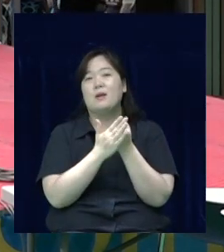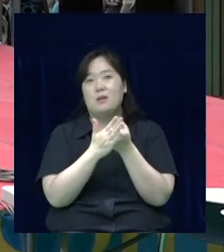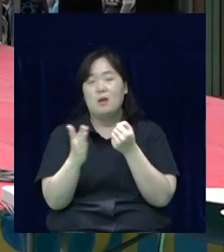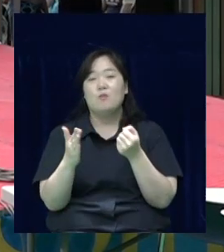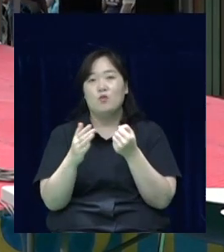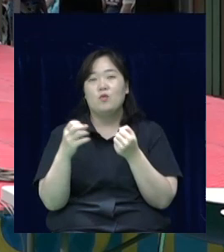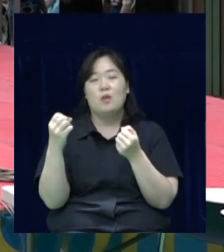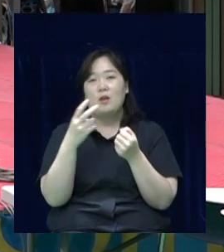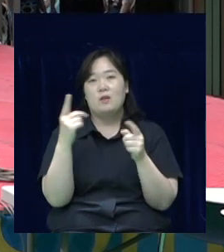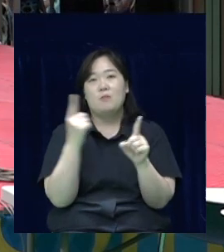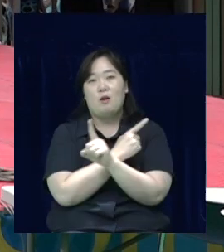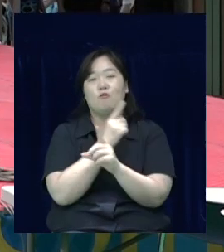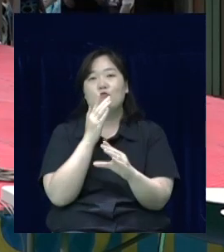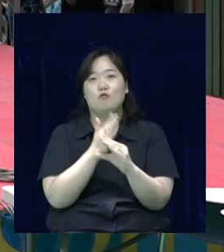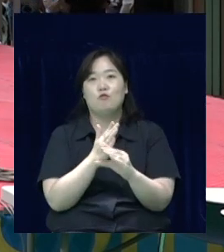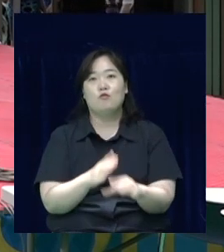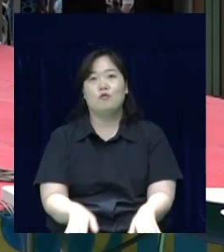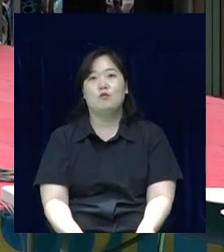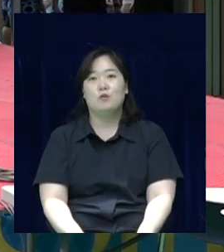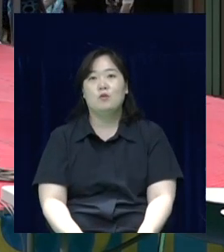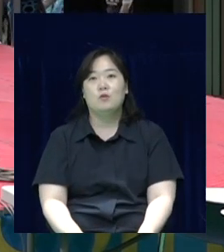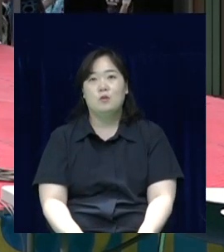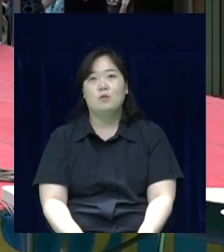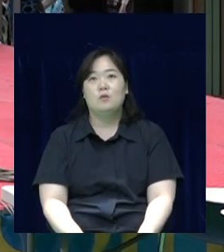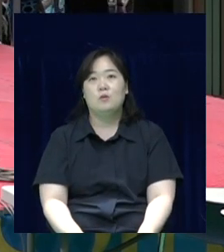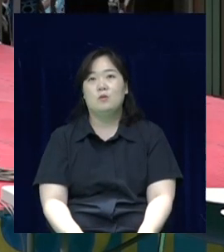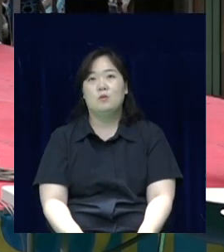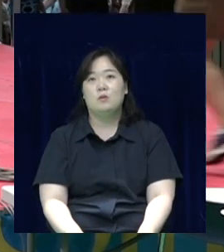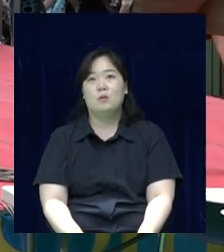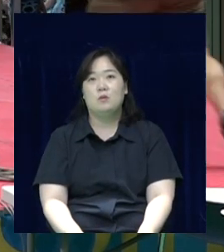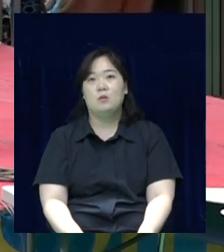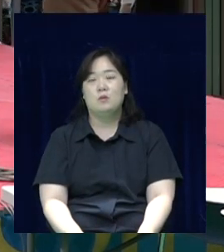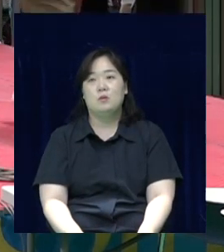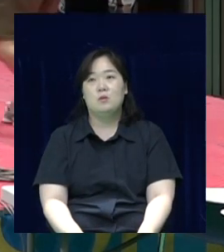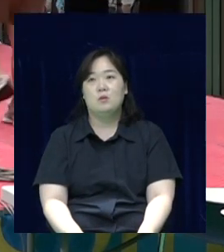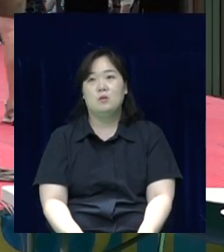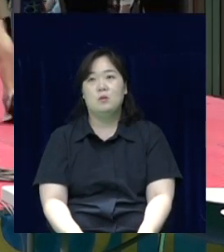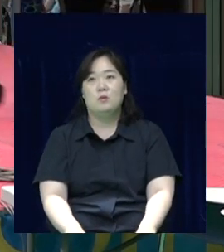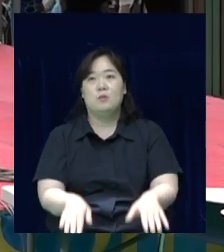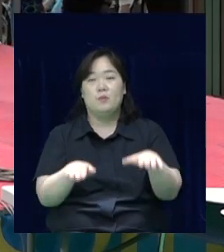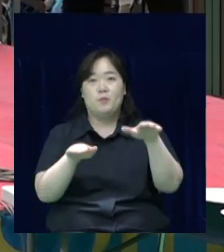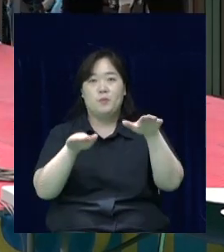그렇습니다. 높이 조정을 다시 좀 이어가고 있는 현재 상황이고요.